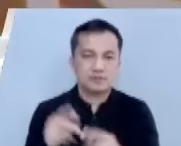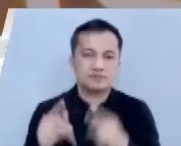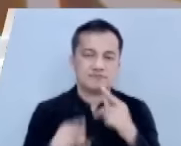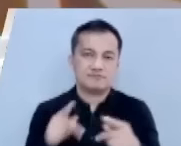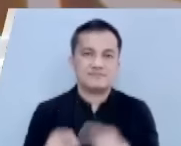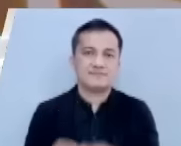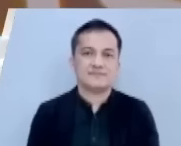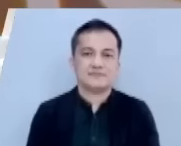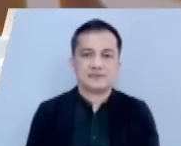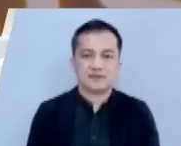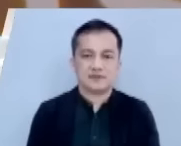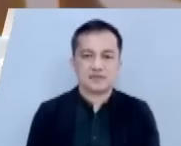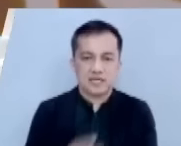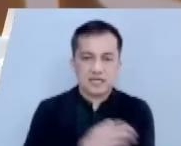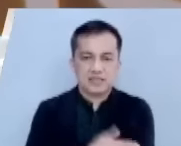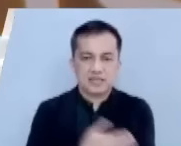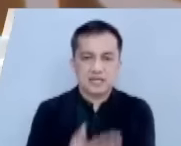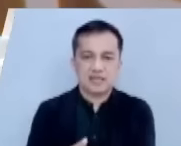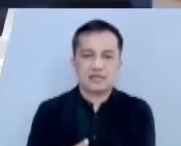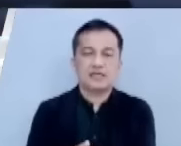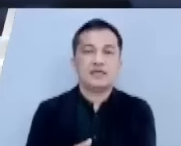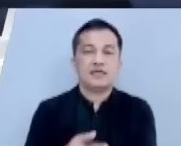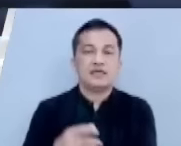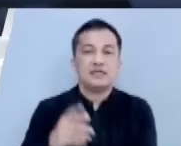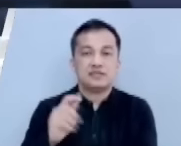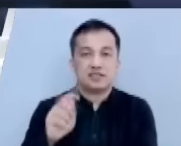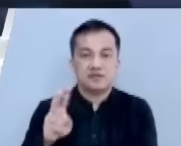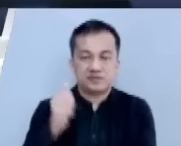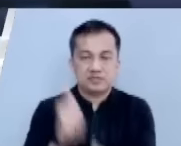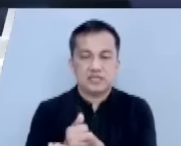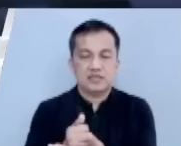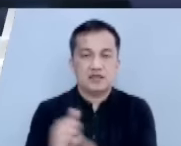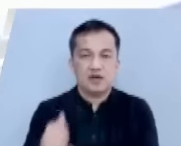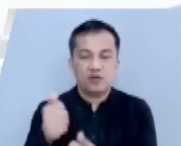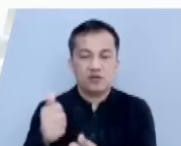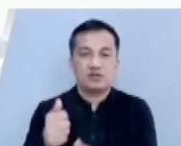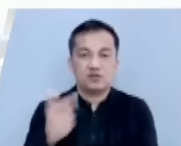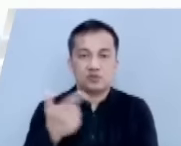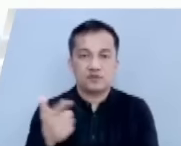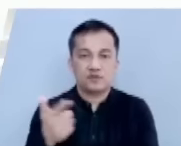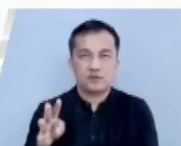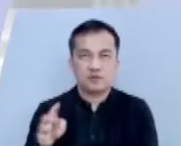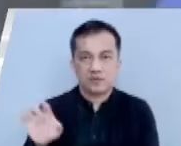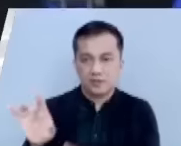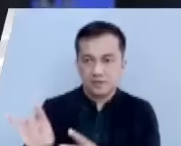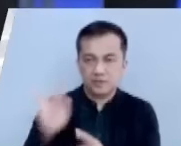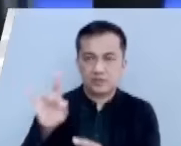Anak TV Seal Awards 2024. Hinirang bilang isa sa household